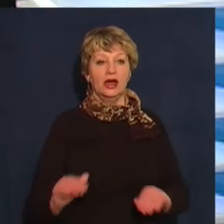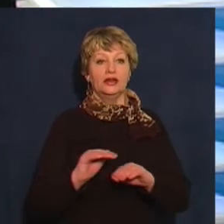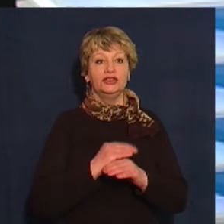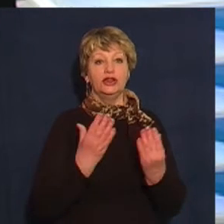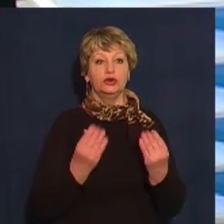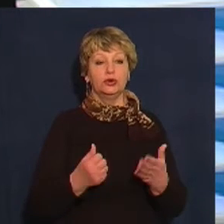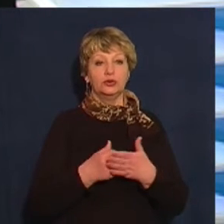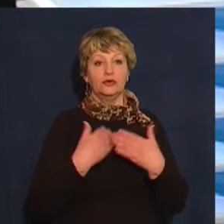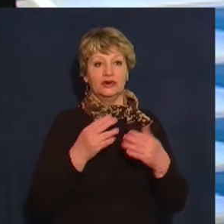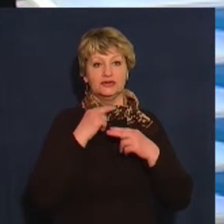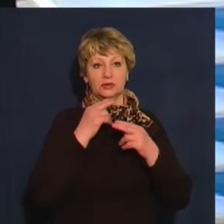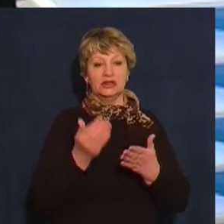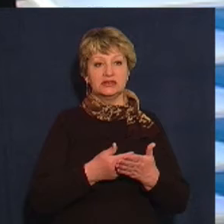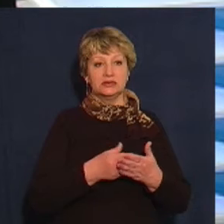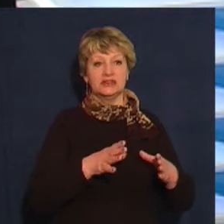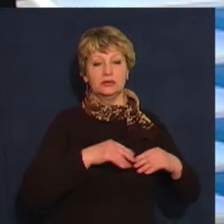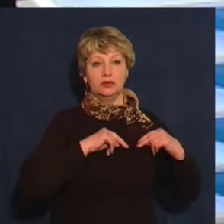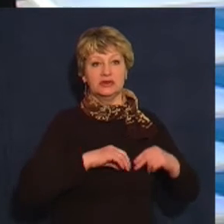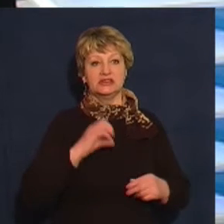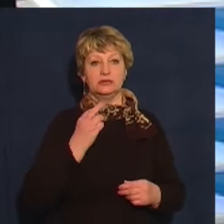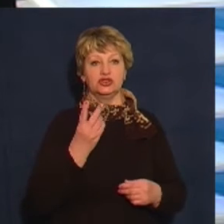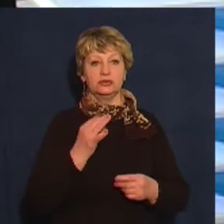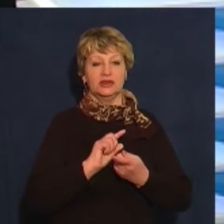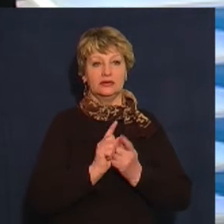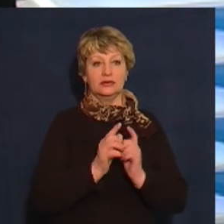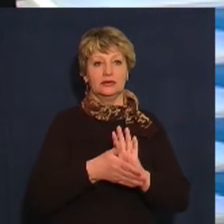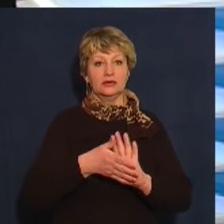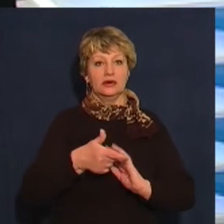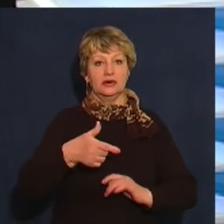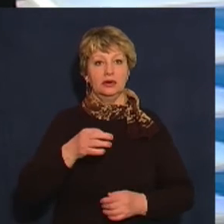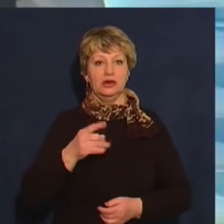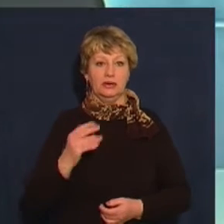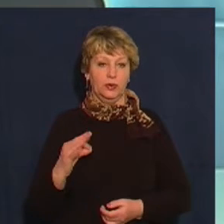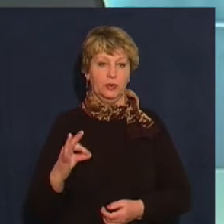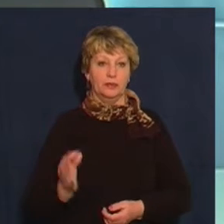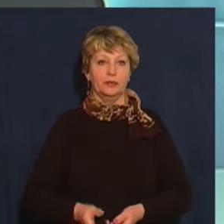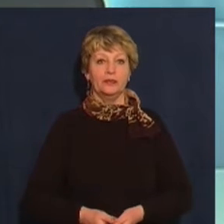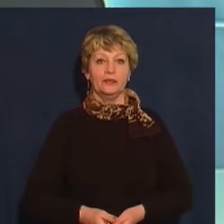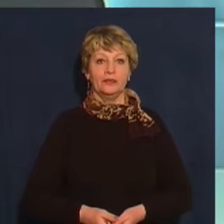День добрий, до вашої уваги новини. У студії працює Станіслав Шемет, жестова мова Галина Абраменко.